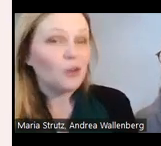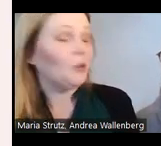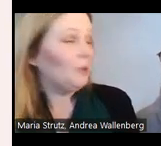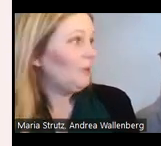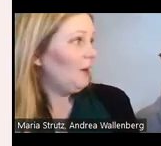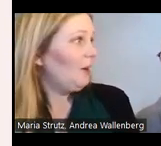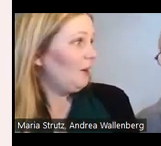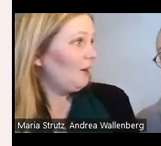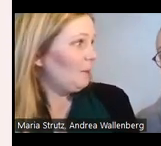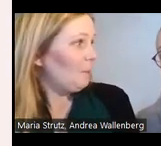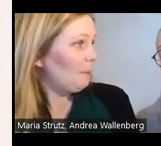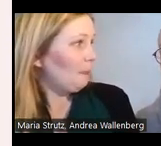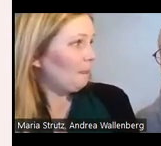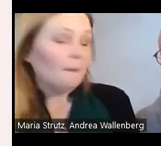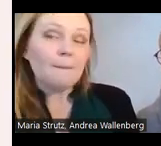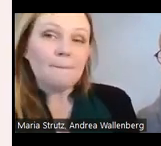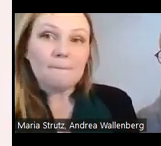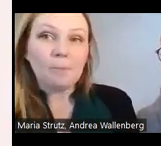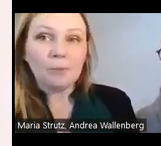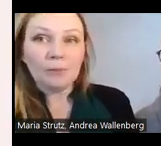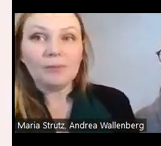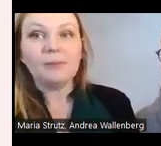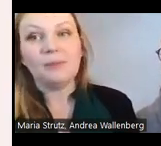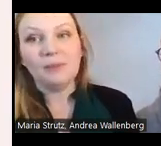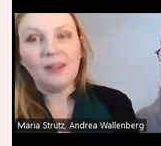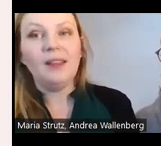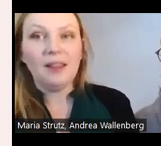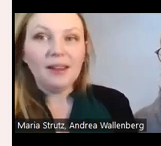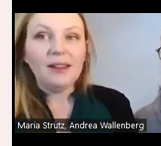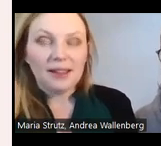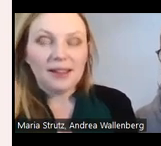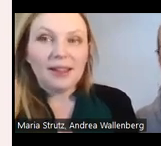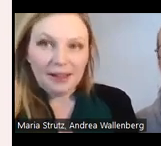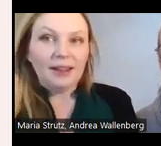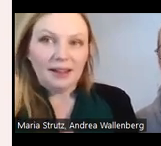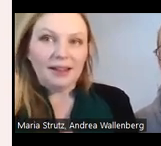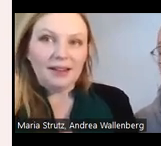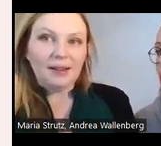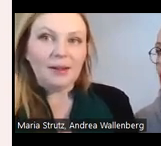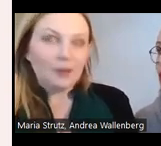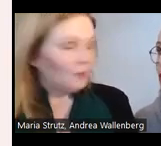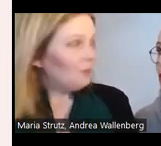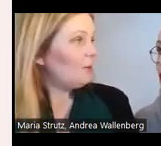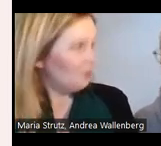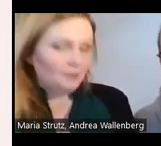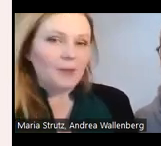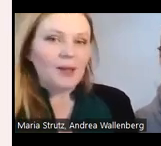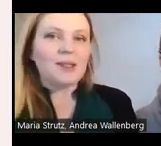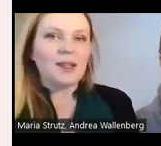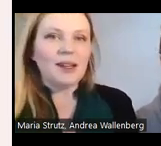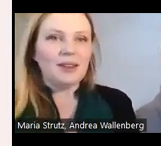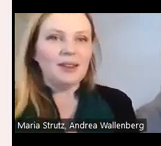tecken också. Men det är samma som att sko och ko kan låta lika hos ett barn. Ko, det kan betyda både sko och